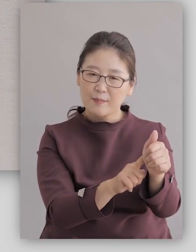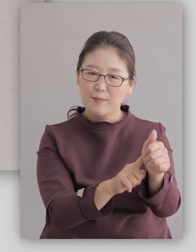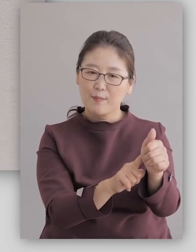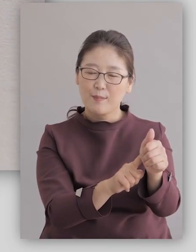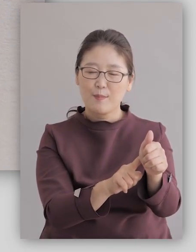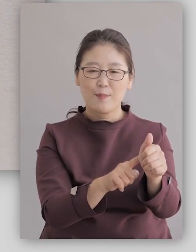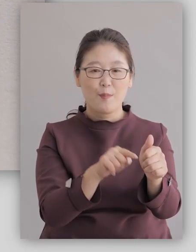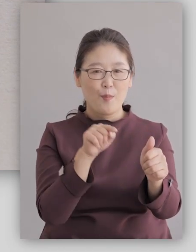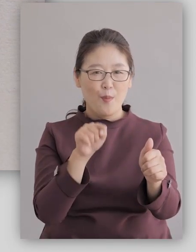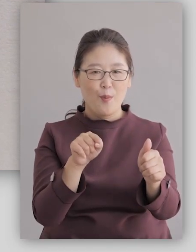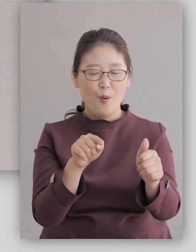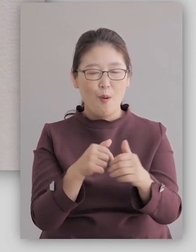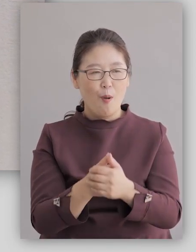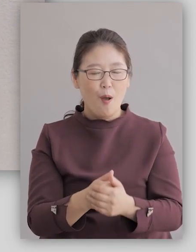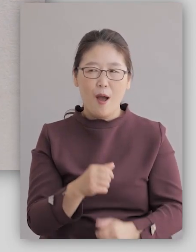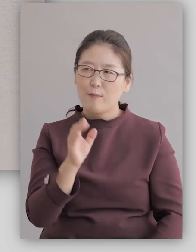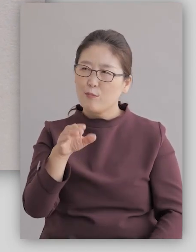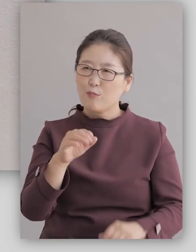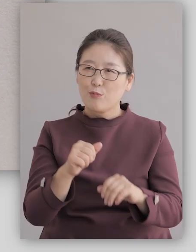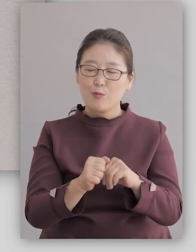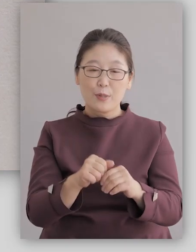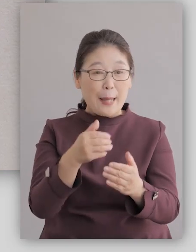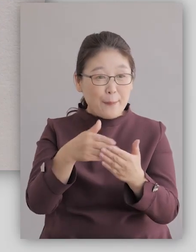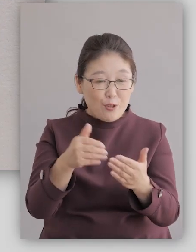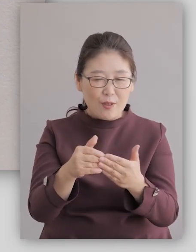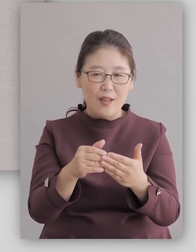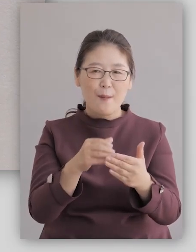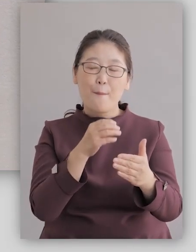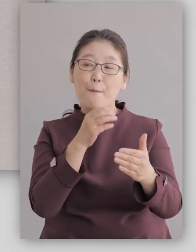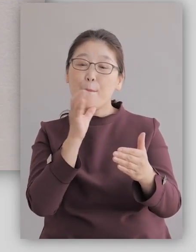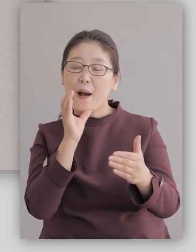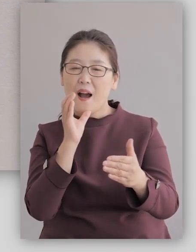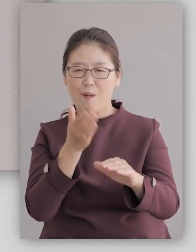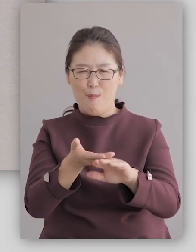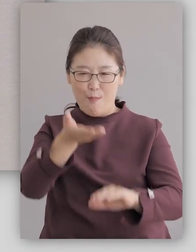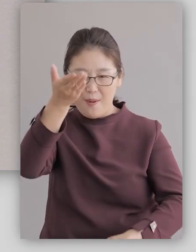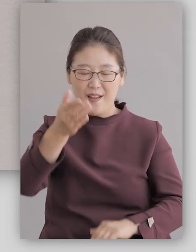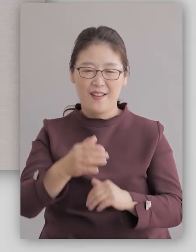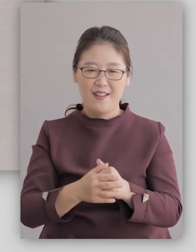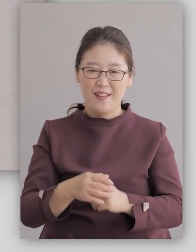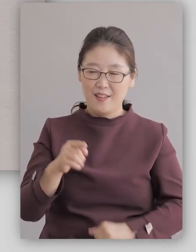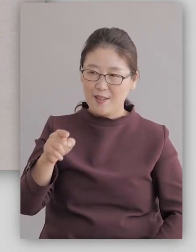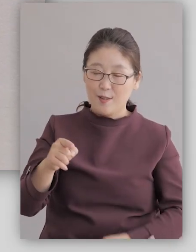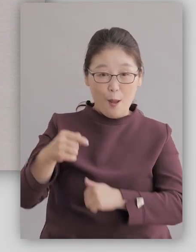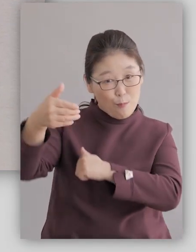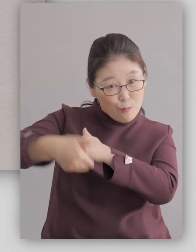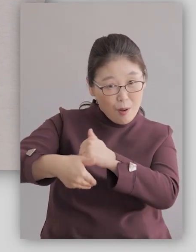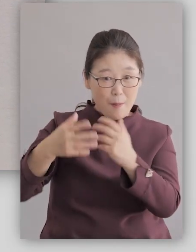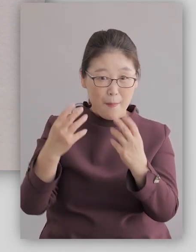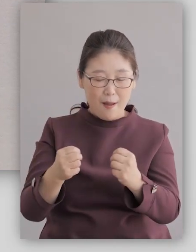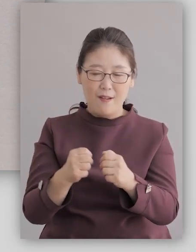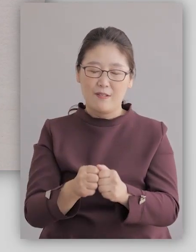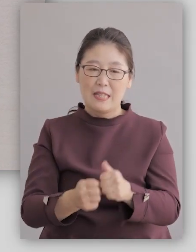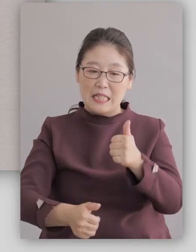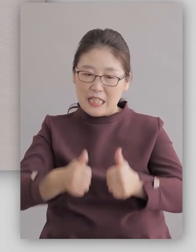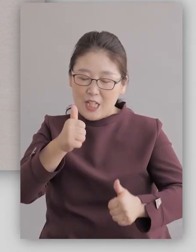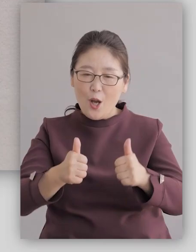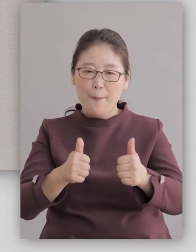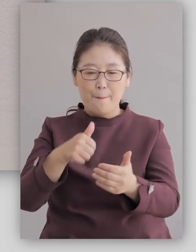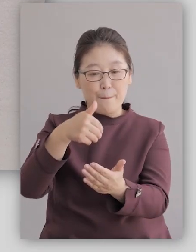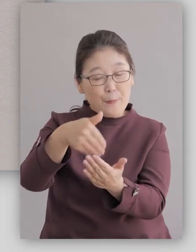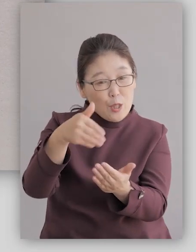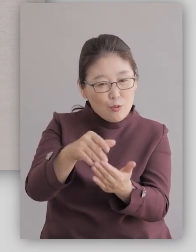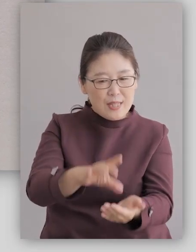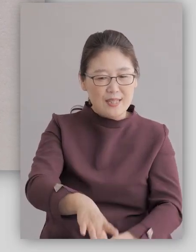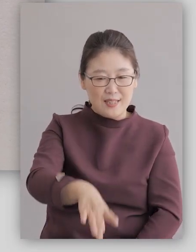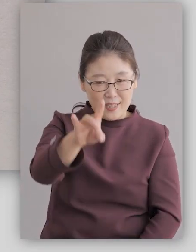굉장히 중요한 원로로서 많은 영향을 주셨죠. 실험 미술에 이제 그 시초가 된다고 얘기할 수도